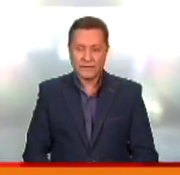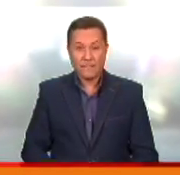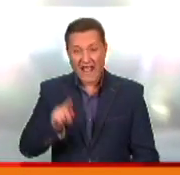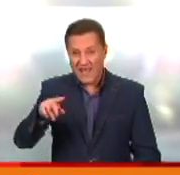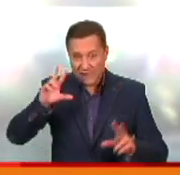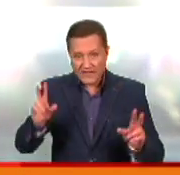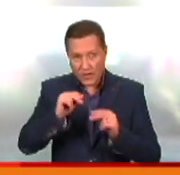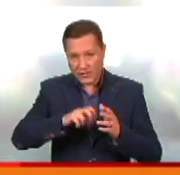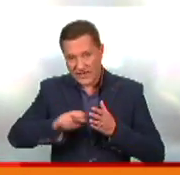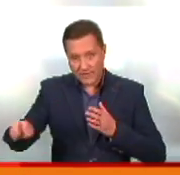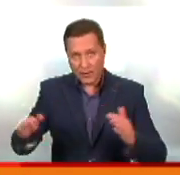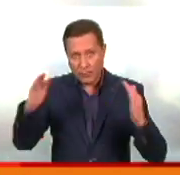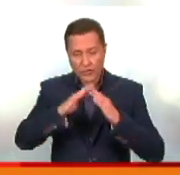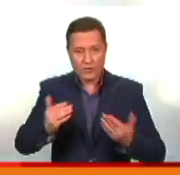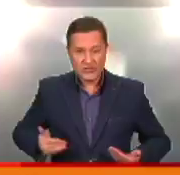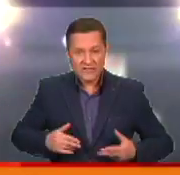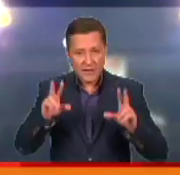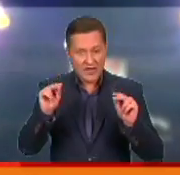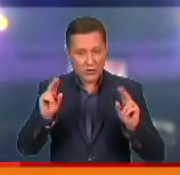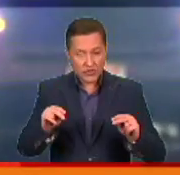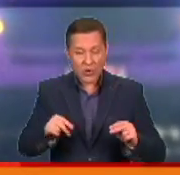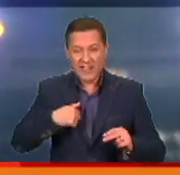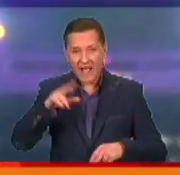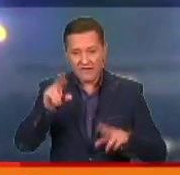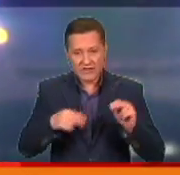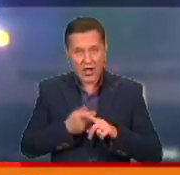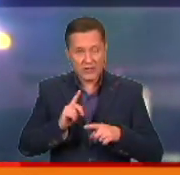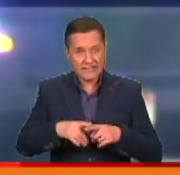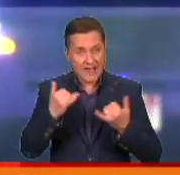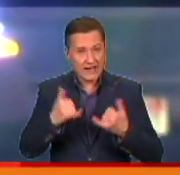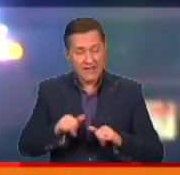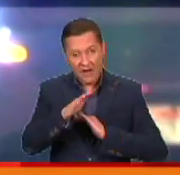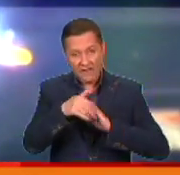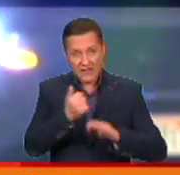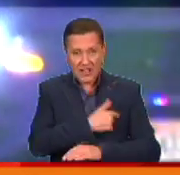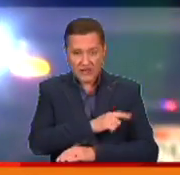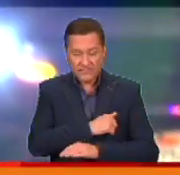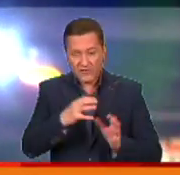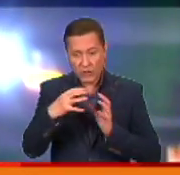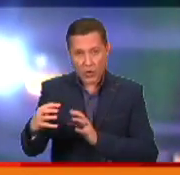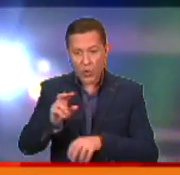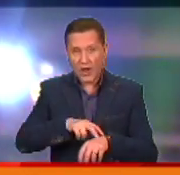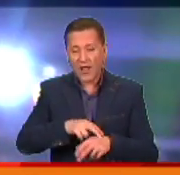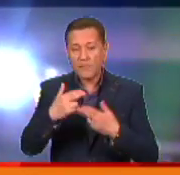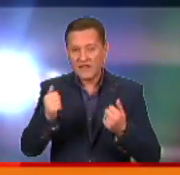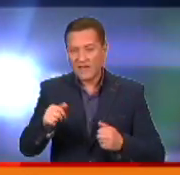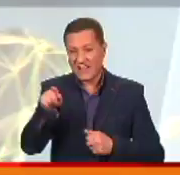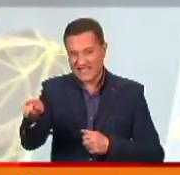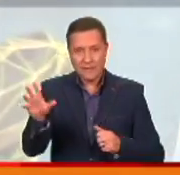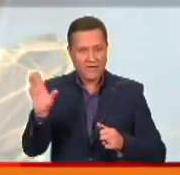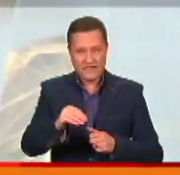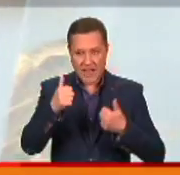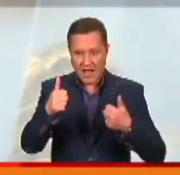Їм вдалося вибратися з будинку живими і неушкодженими. Я вважаю, це диво. Ми викликали швидку, лікарі вже підтвердили, з ними все